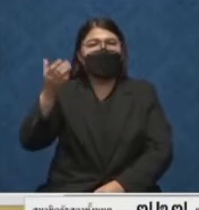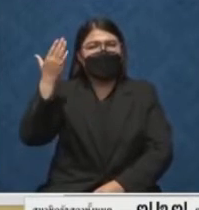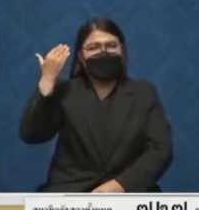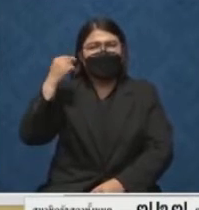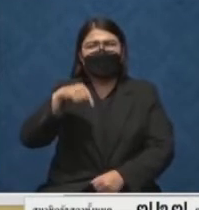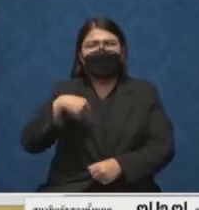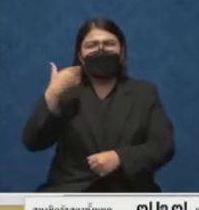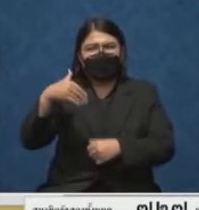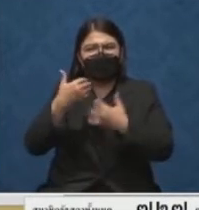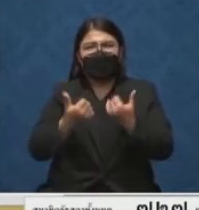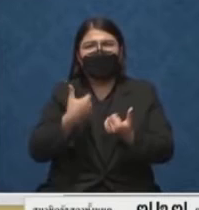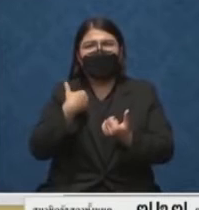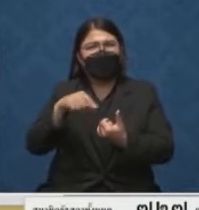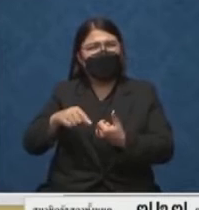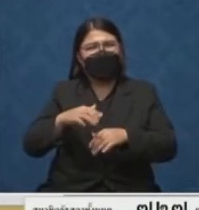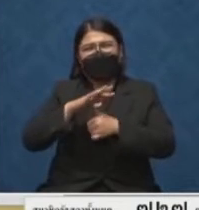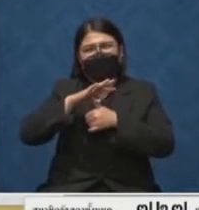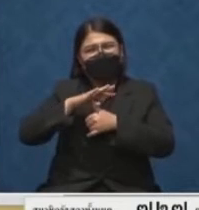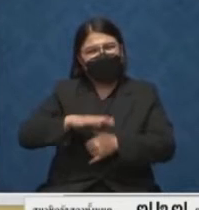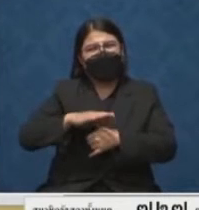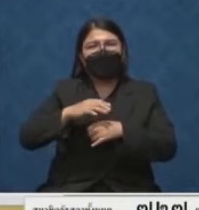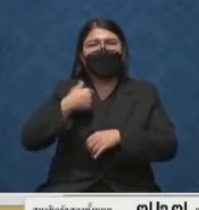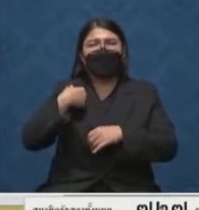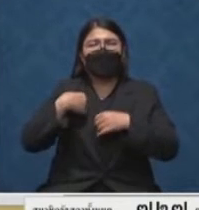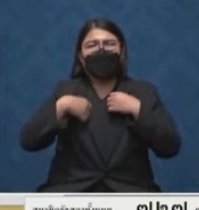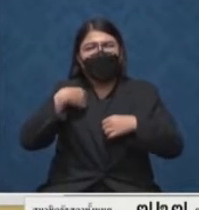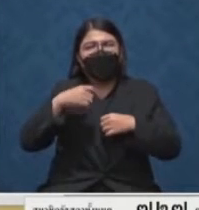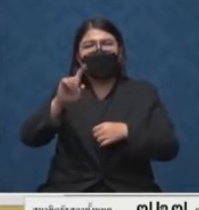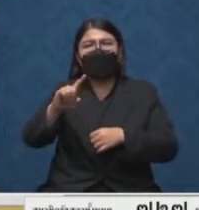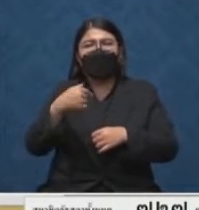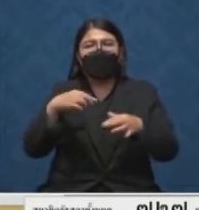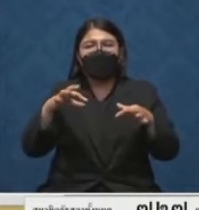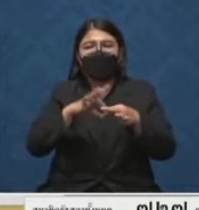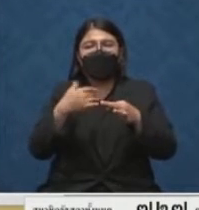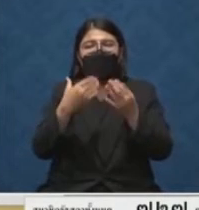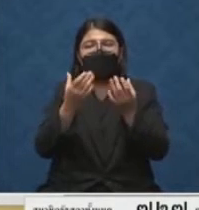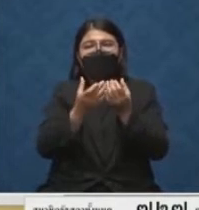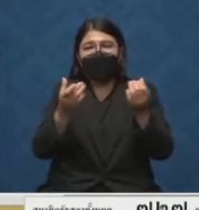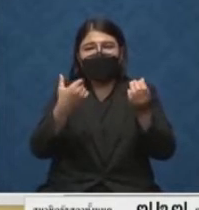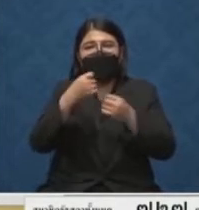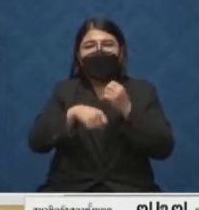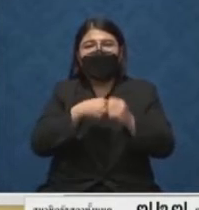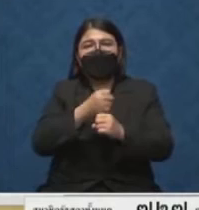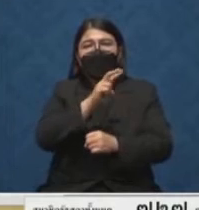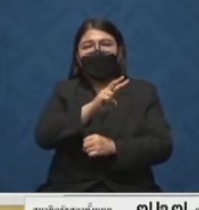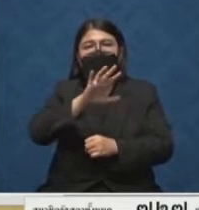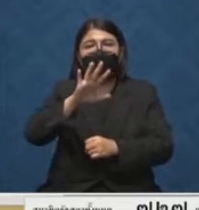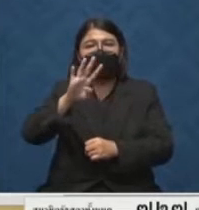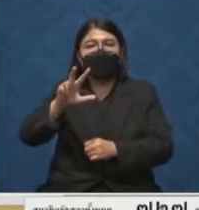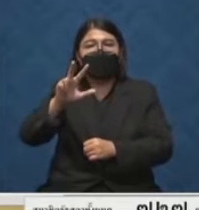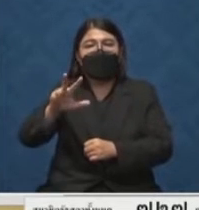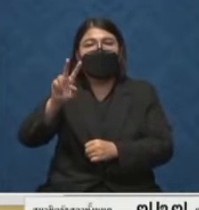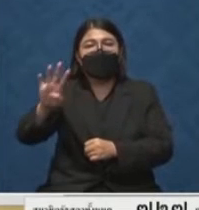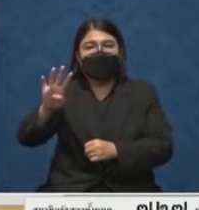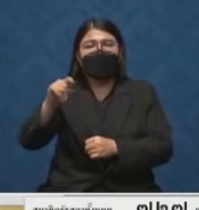นอย่างร่นแรงในกรณีที่เกิดมีวิกฤษ์เรองรัธรรนูนพอสอสมรอย 34 และจนนำไปสู่